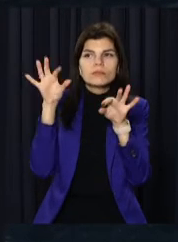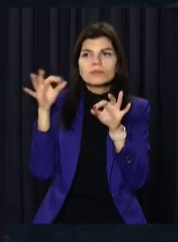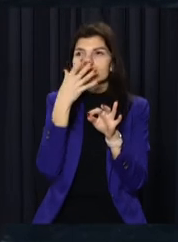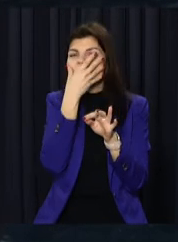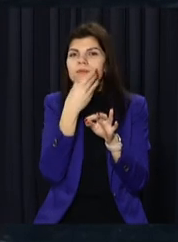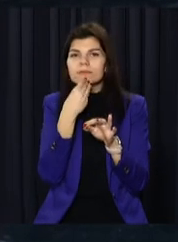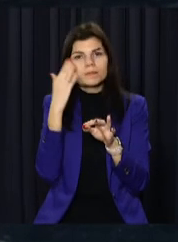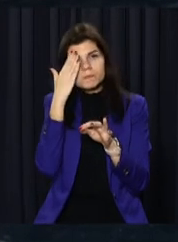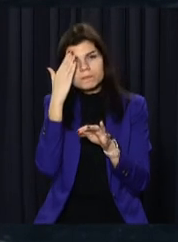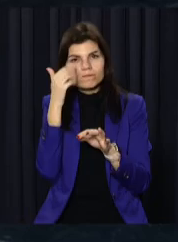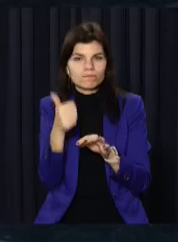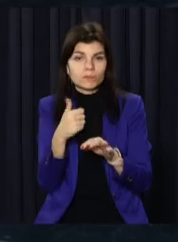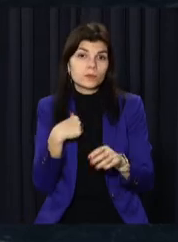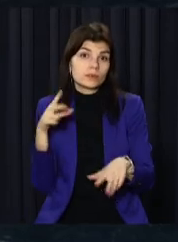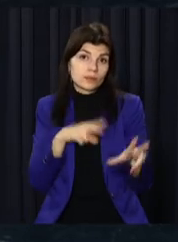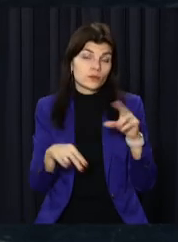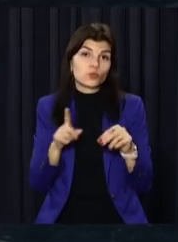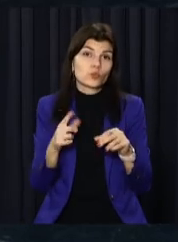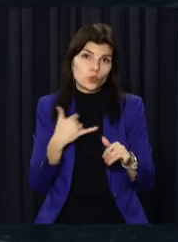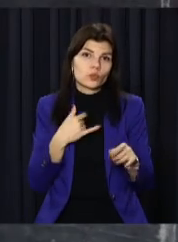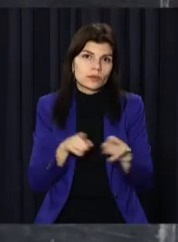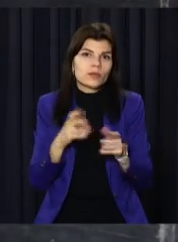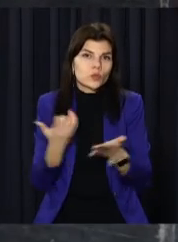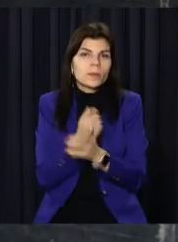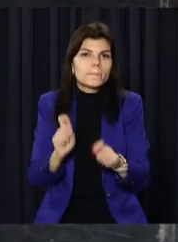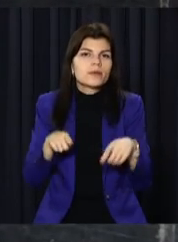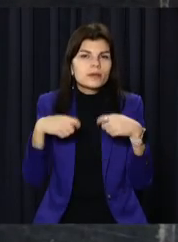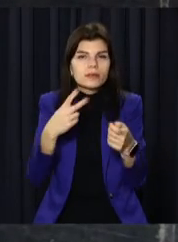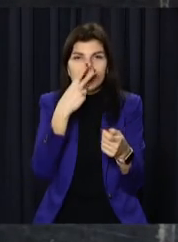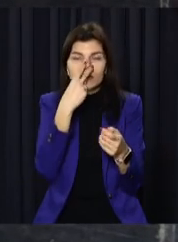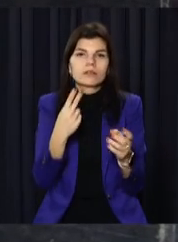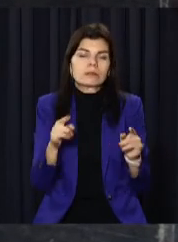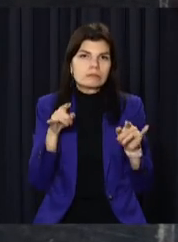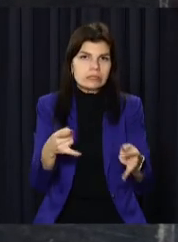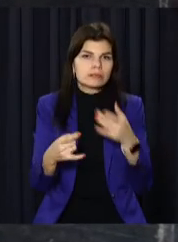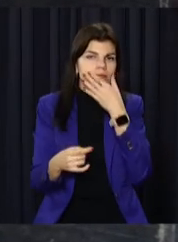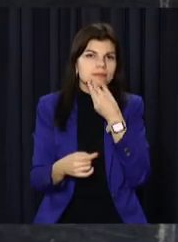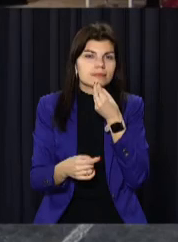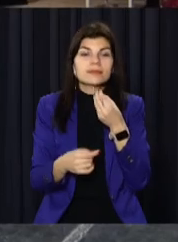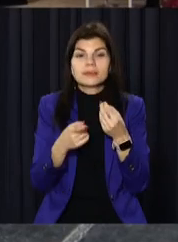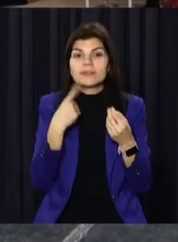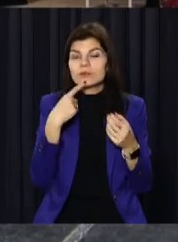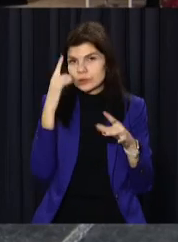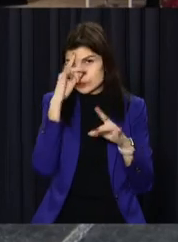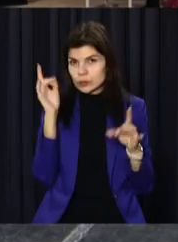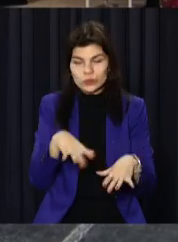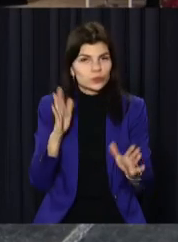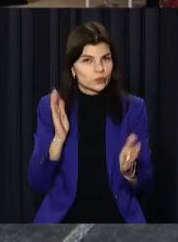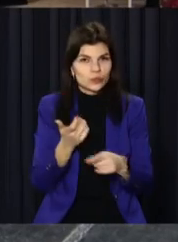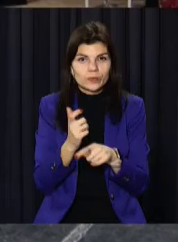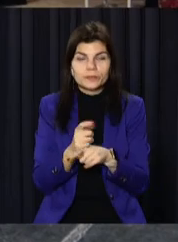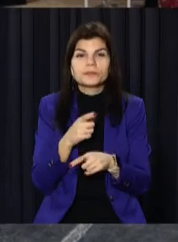исполнителей. І дуже сподіваємося, що нам це вдасться. На глядачів концерту чекає чимало сюрпризів, запевняє режисер.